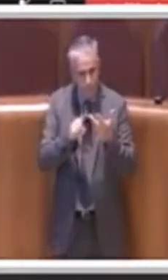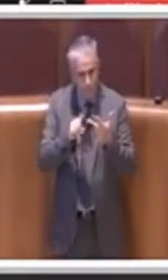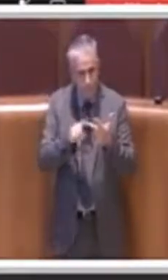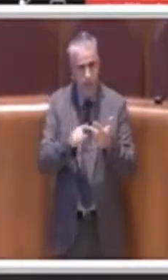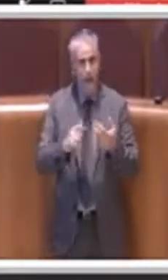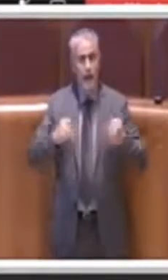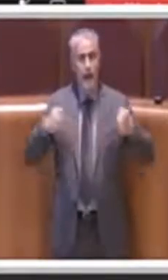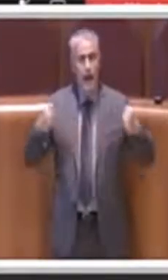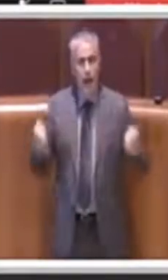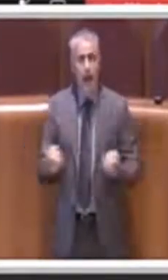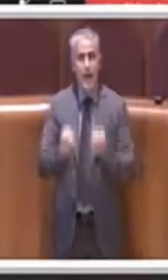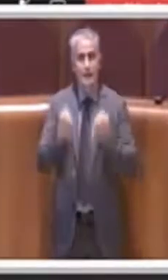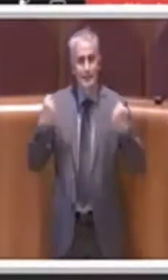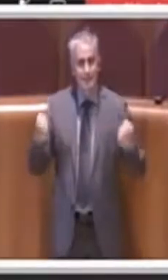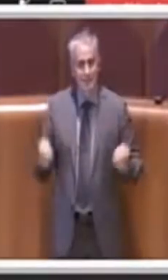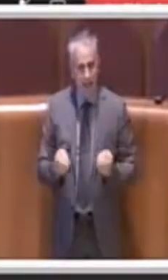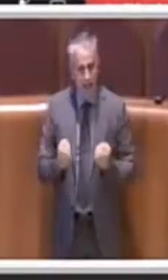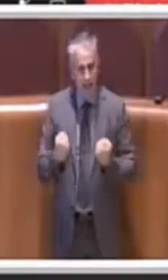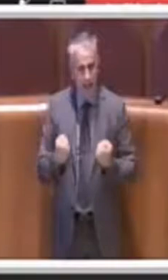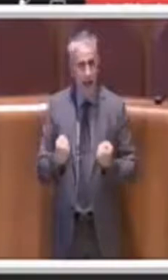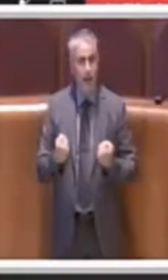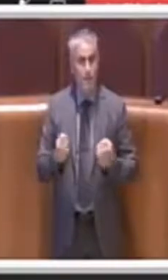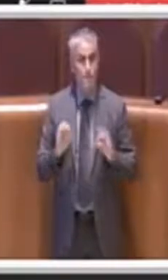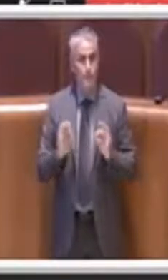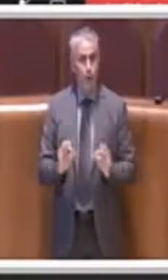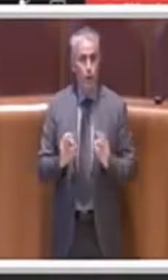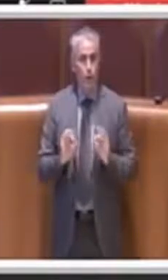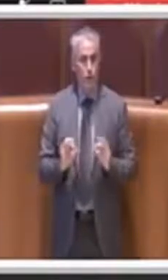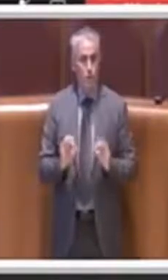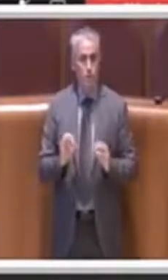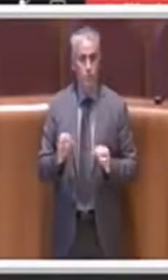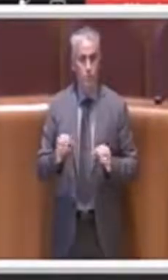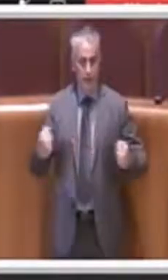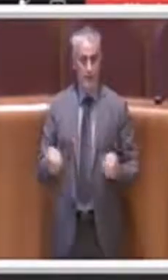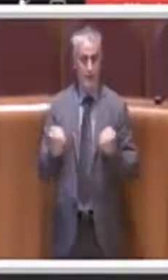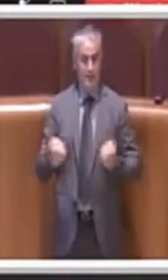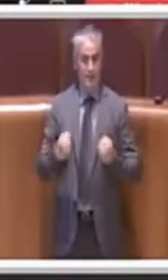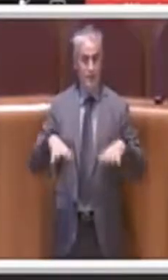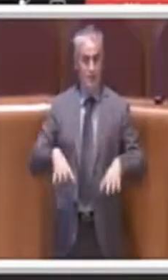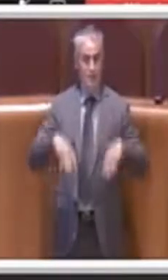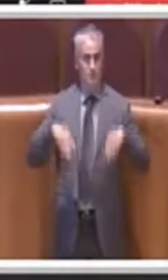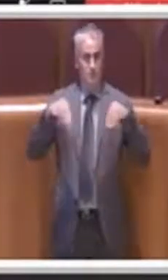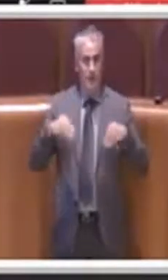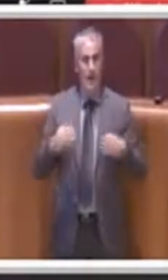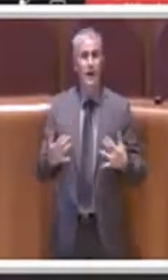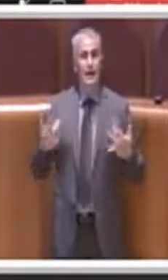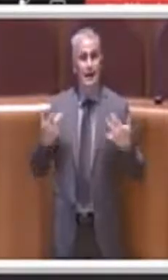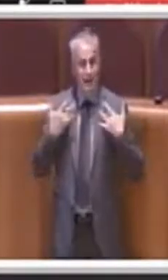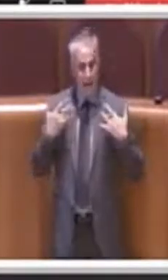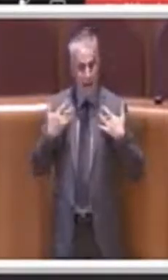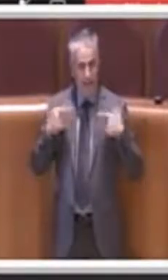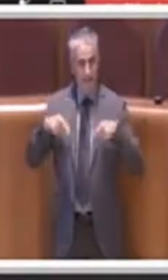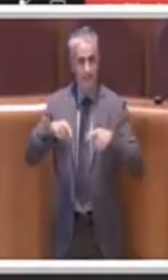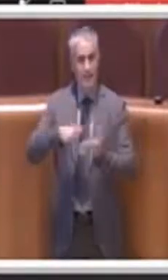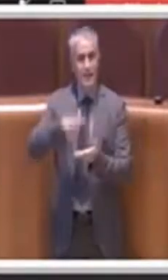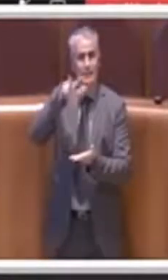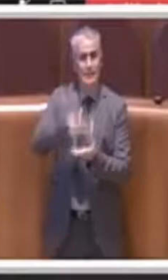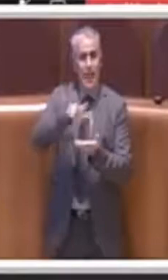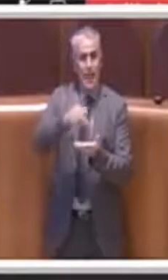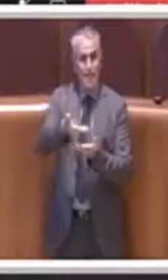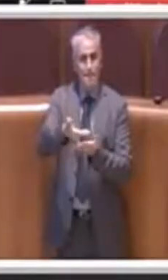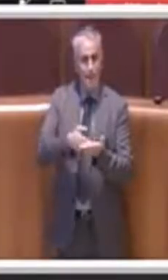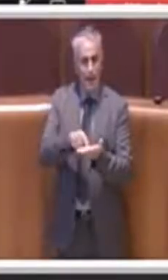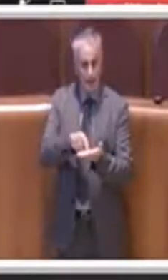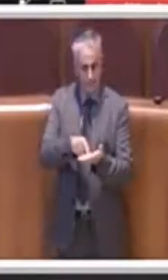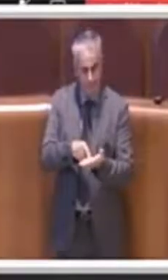all'attività che è stata, come dire, posta in essere anche attraverso questa delibera. È